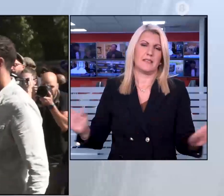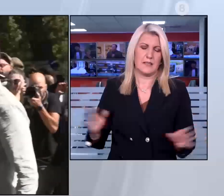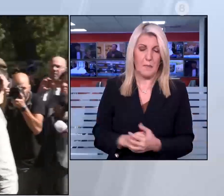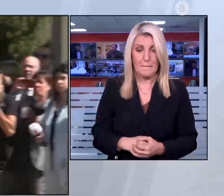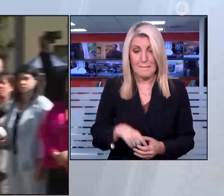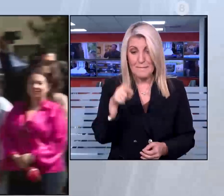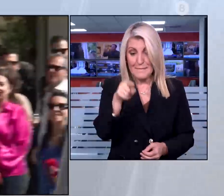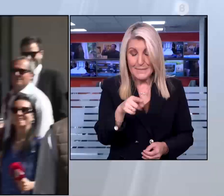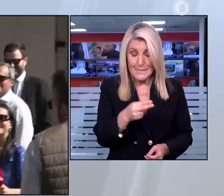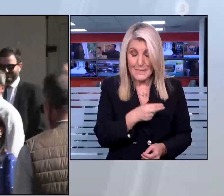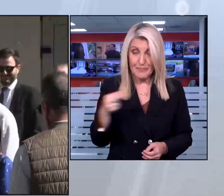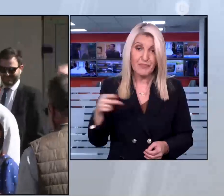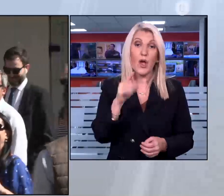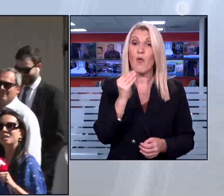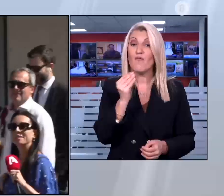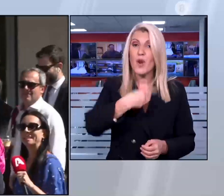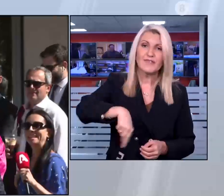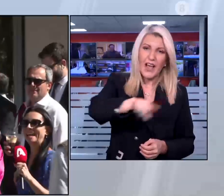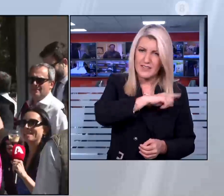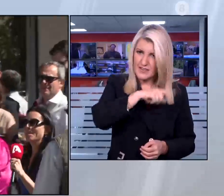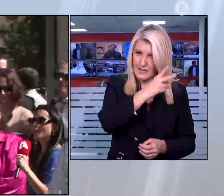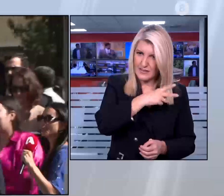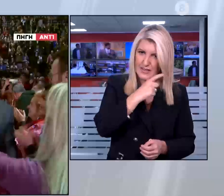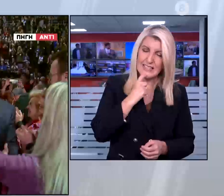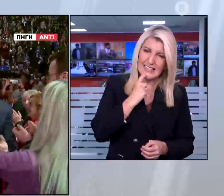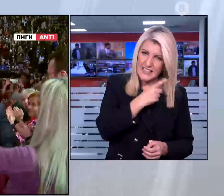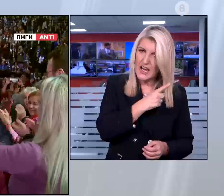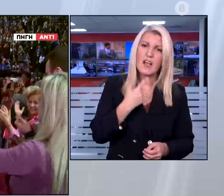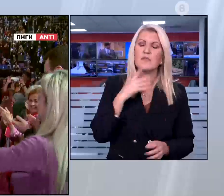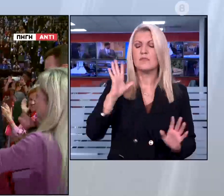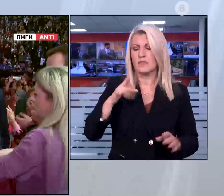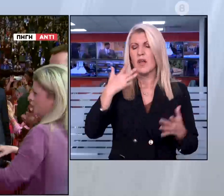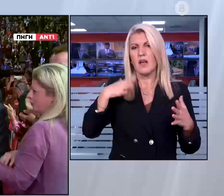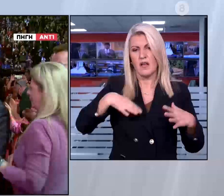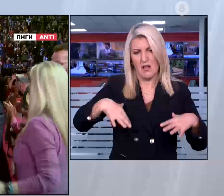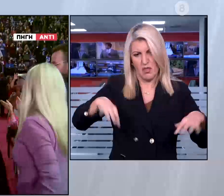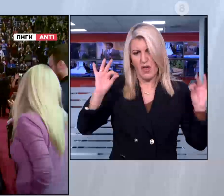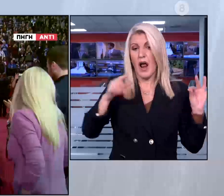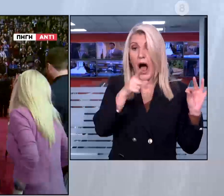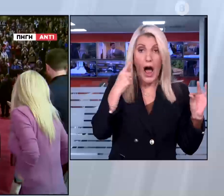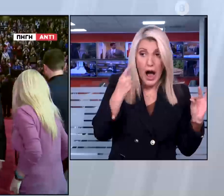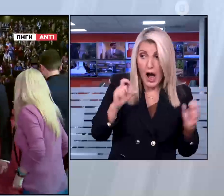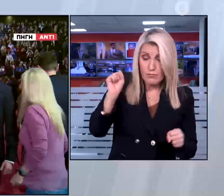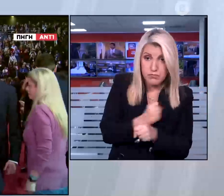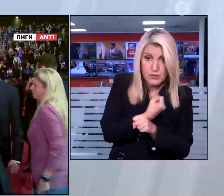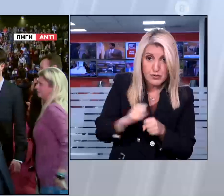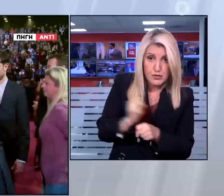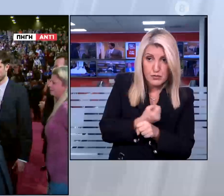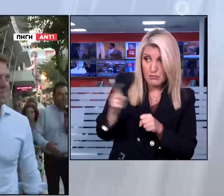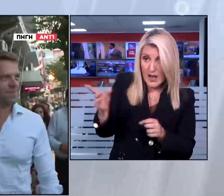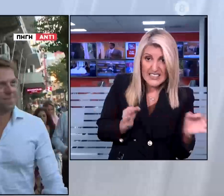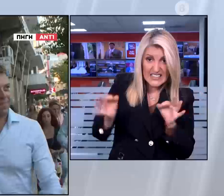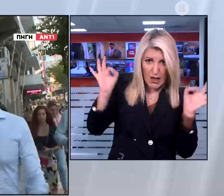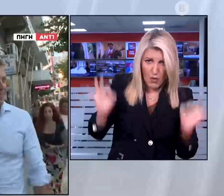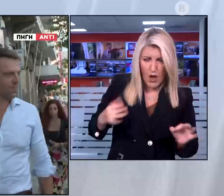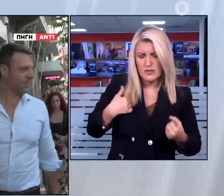βουλευτές από τον μπλοκ Κασελάκη απειλούν τώρα με αποχώρηση από την κοινοβουλευτική ομάδα του ΣΥΡΙΖΑ. Προφανώς θα ανεξαρτητοποιηθώ άμα επιμένουν σε αυτή τη στρατηγική. Οι έδρες